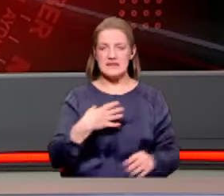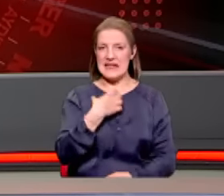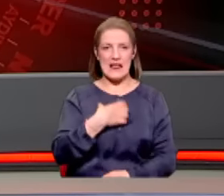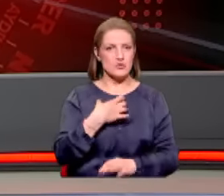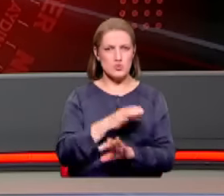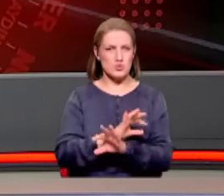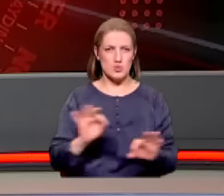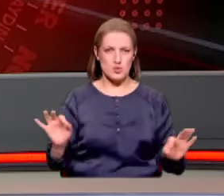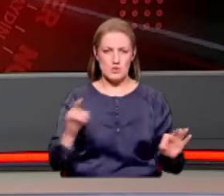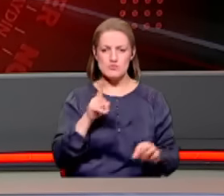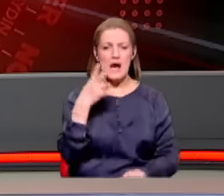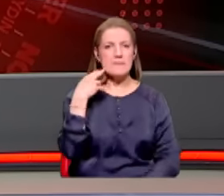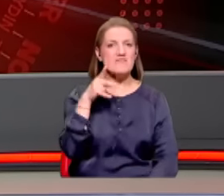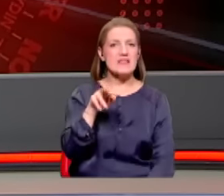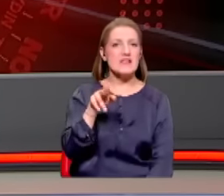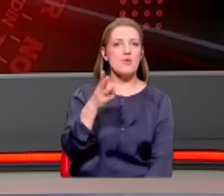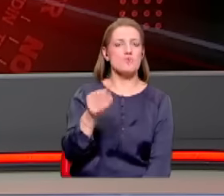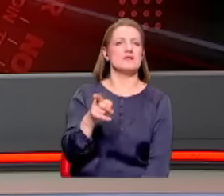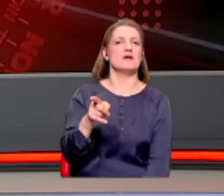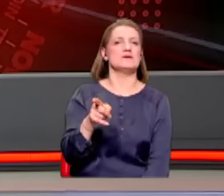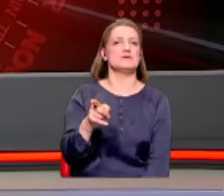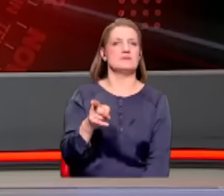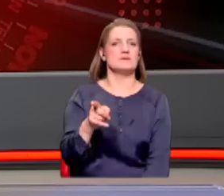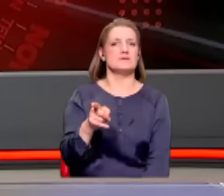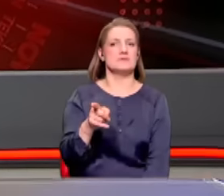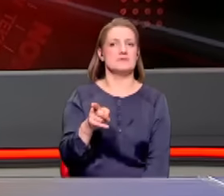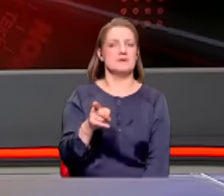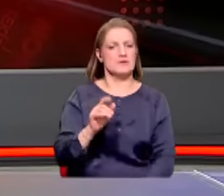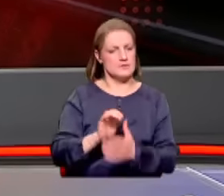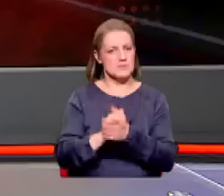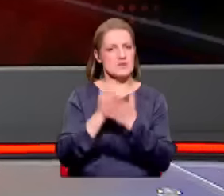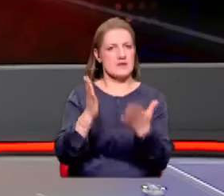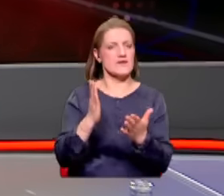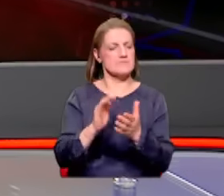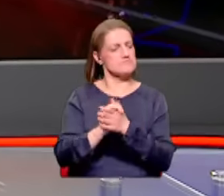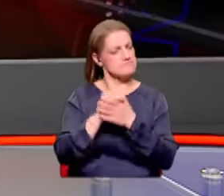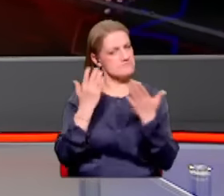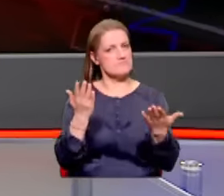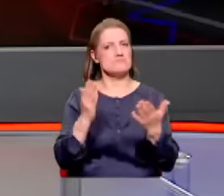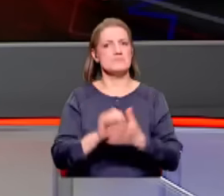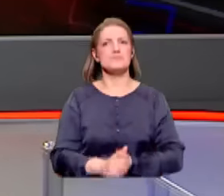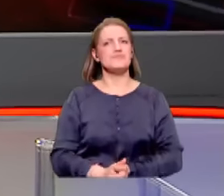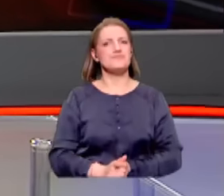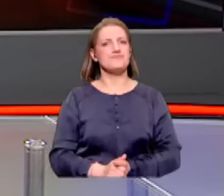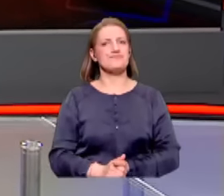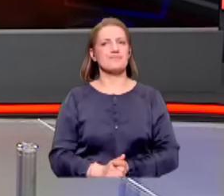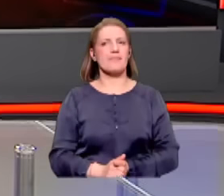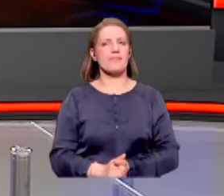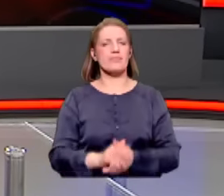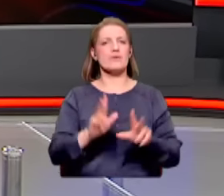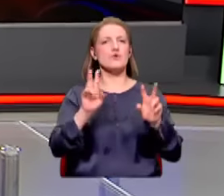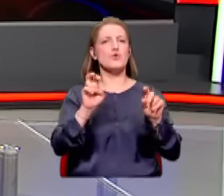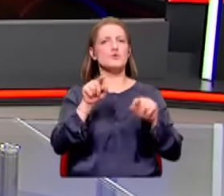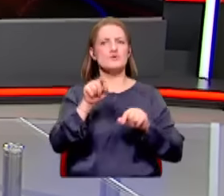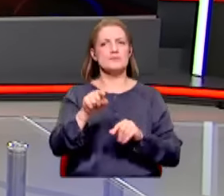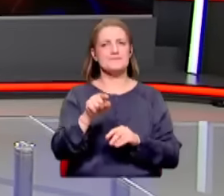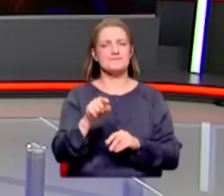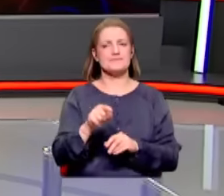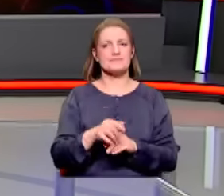tereddütsüz bu hanımefendi gibi davranmalı işte. Tebrik ederim. Bravo. Ve şey konusu da değil.